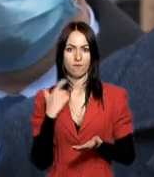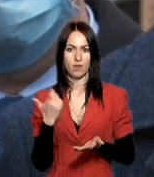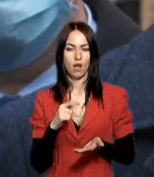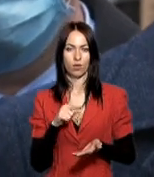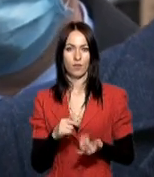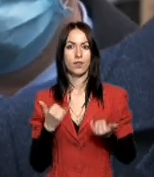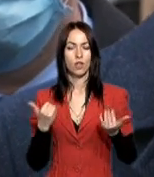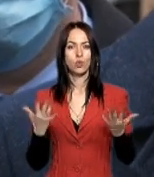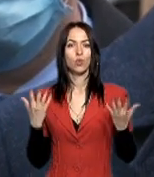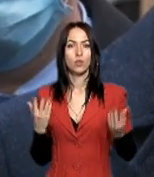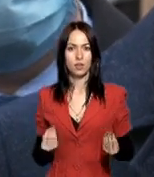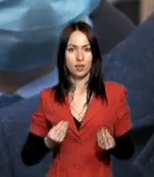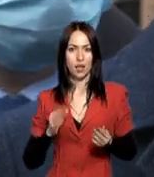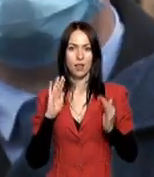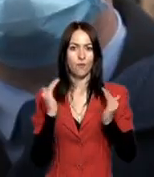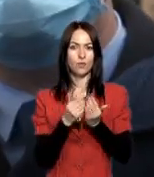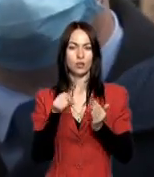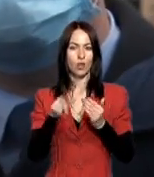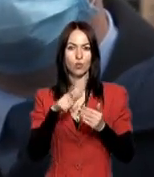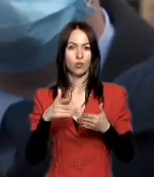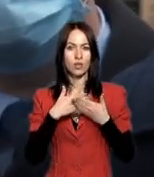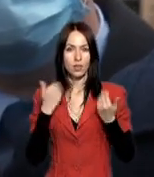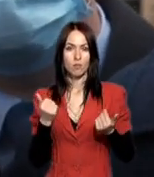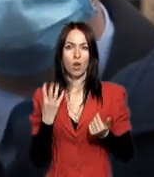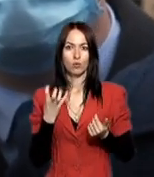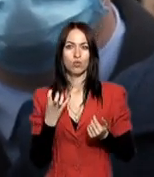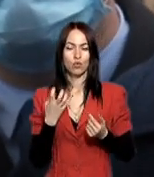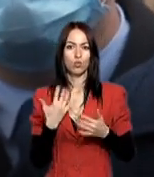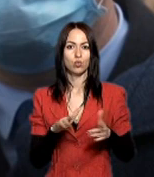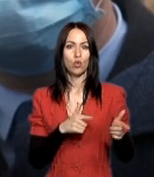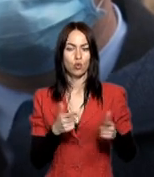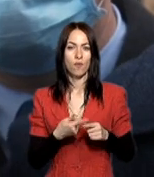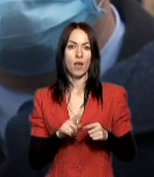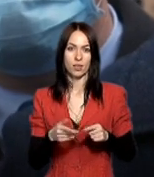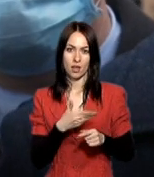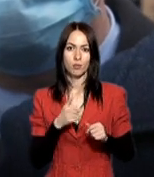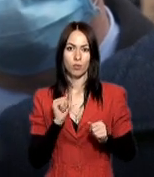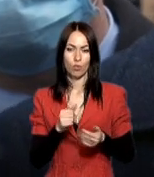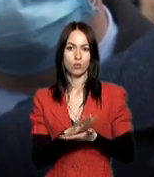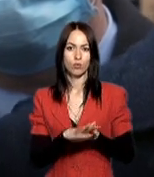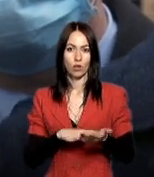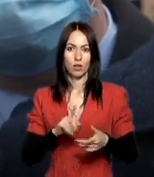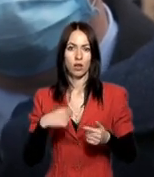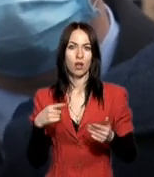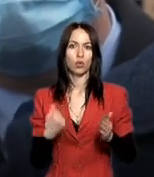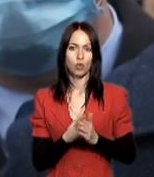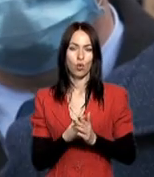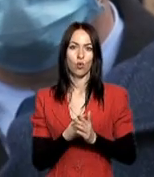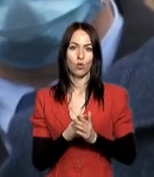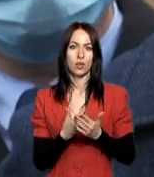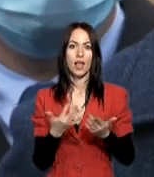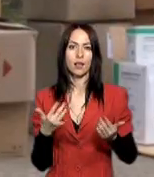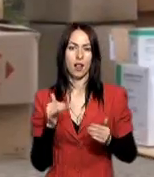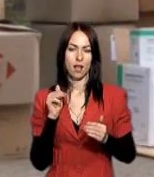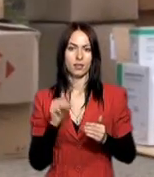На сьогоднішній день в обсервації людей немає. 400 – це вже готові, а так ми можемо розгорнути там до декілька